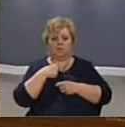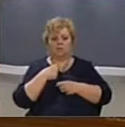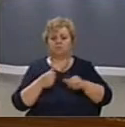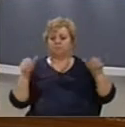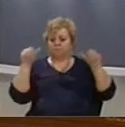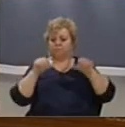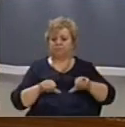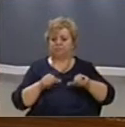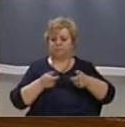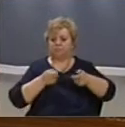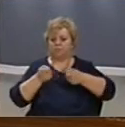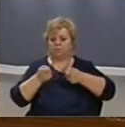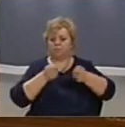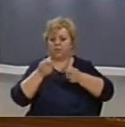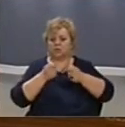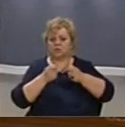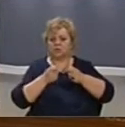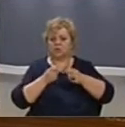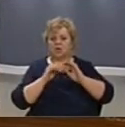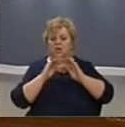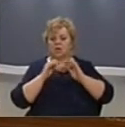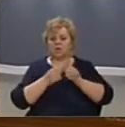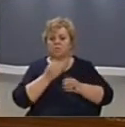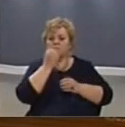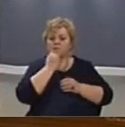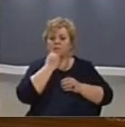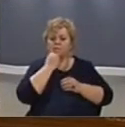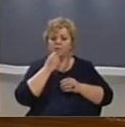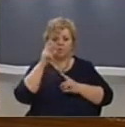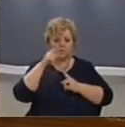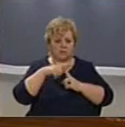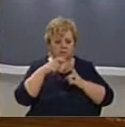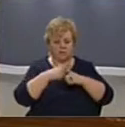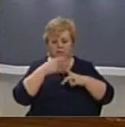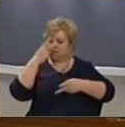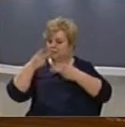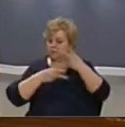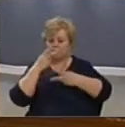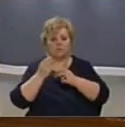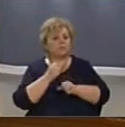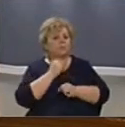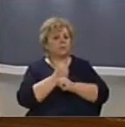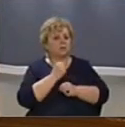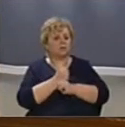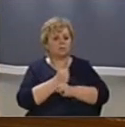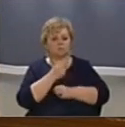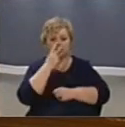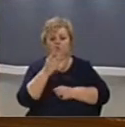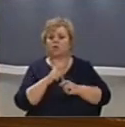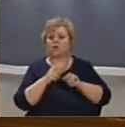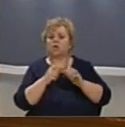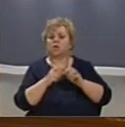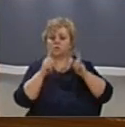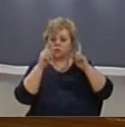dështuar që të mbikëqyr institucionet e pavarura, të hetoj dhe të veproj aty ku janë pa dobësi